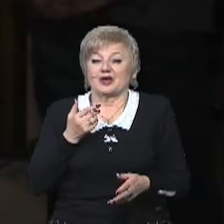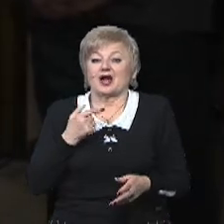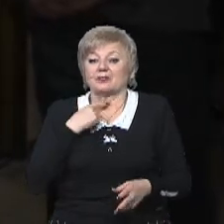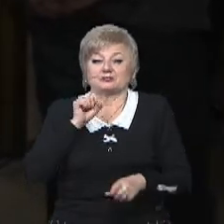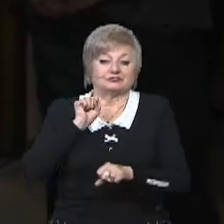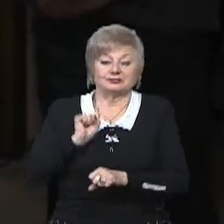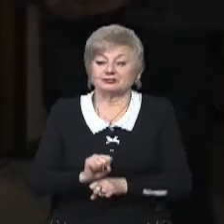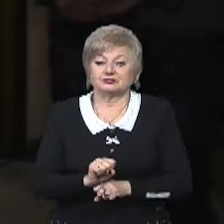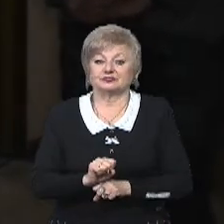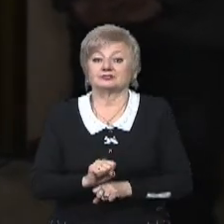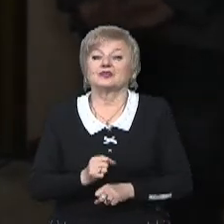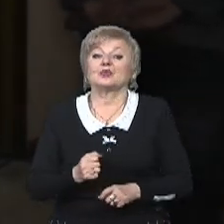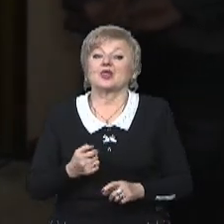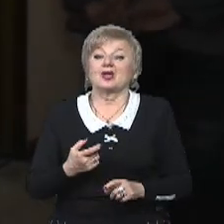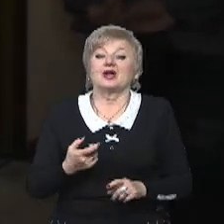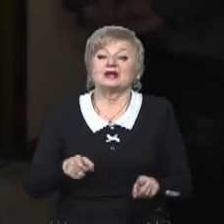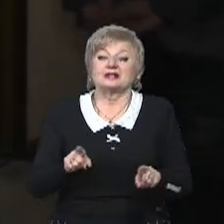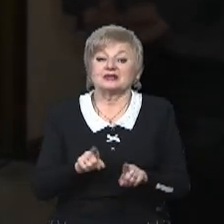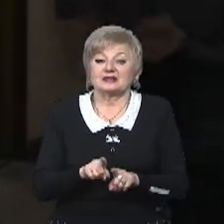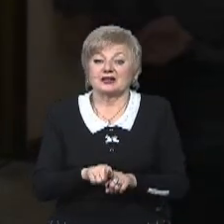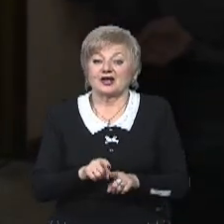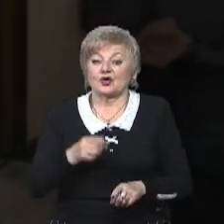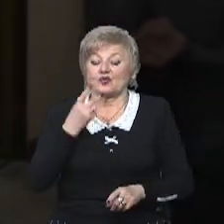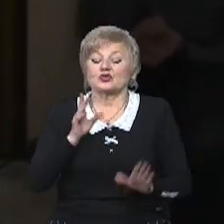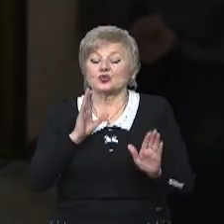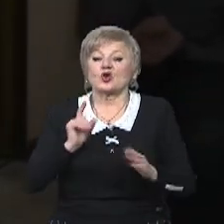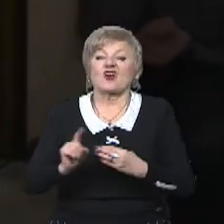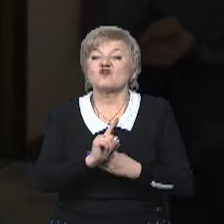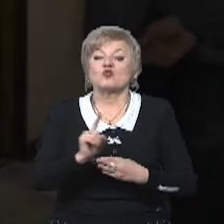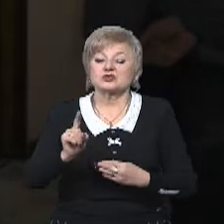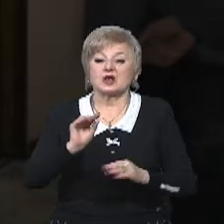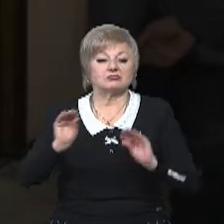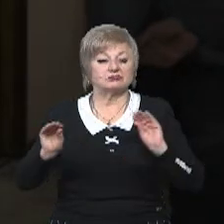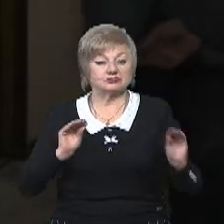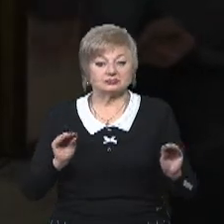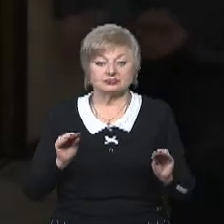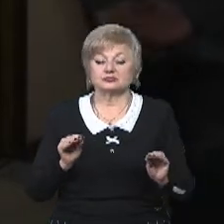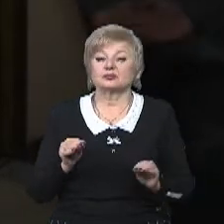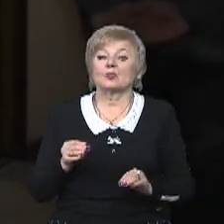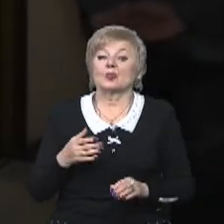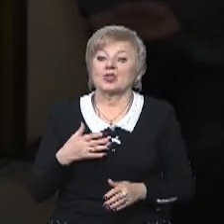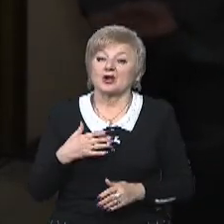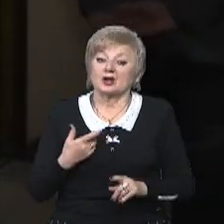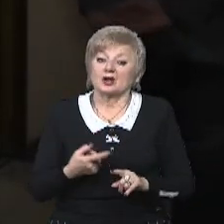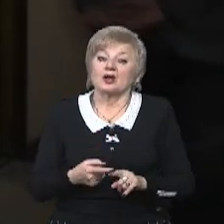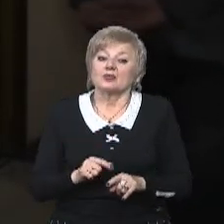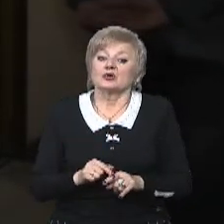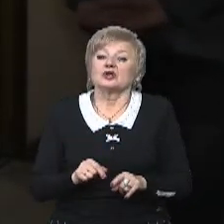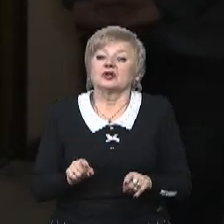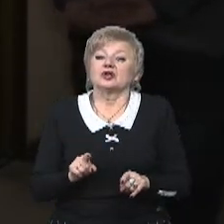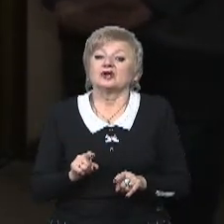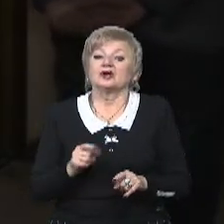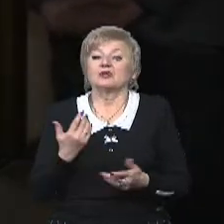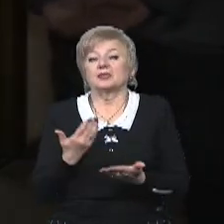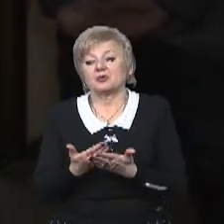дар мовлення, тому що таке ми бачили тільки в музеях. Коли ти стоїш, розчищаєш